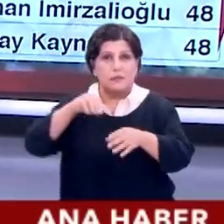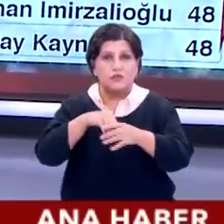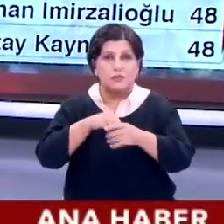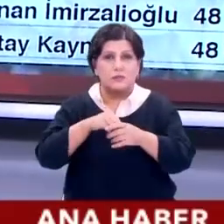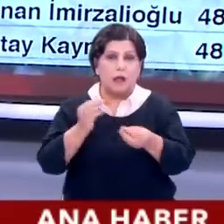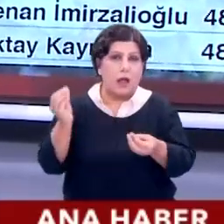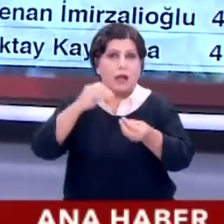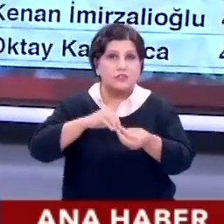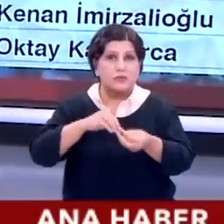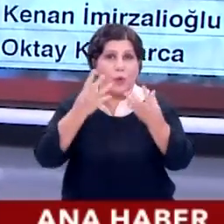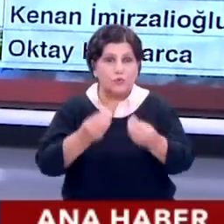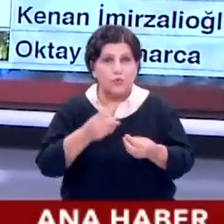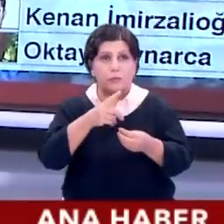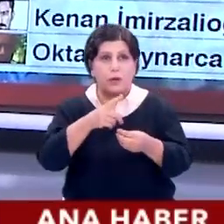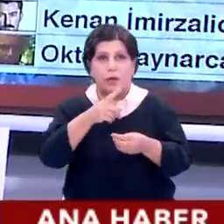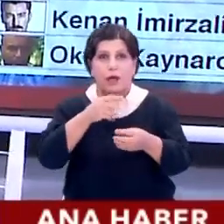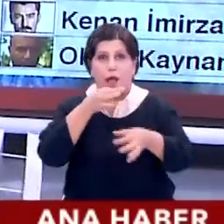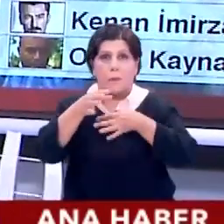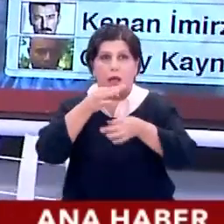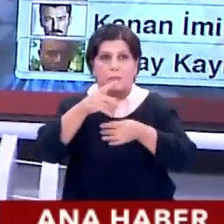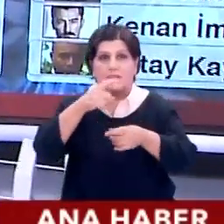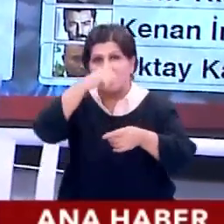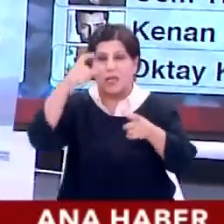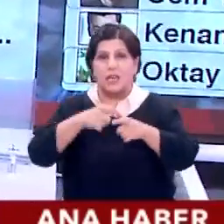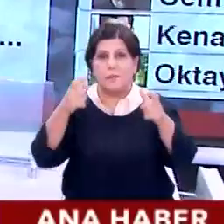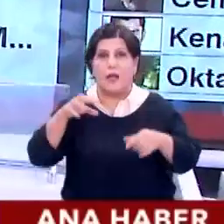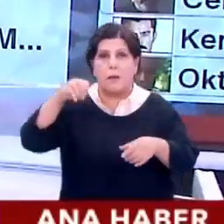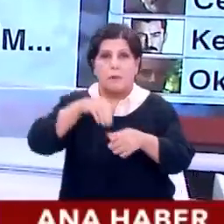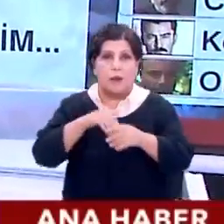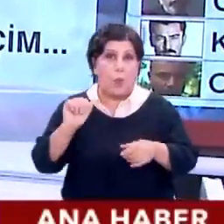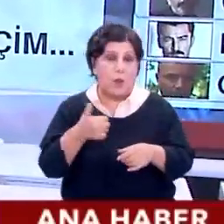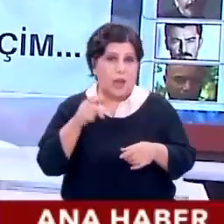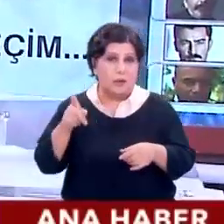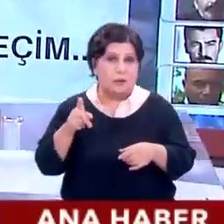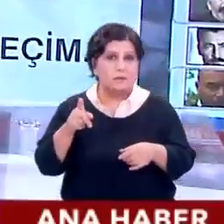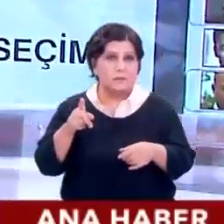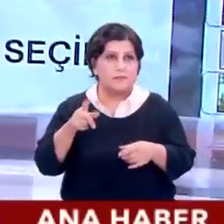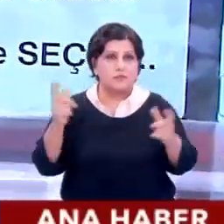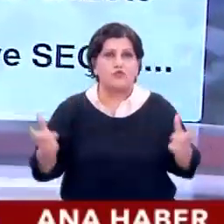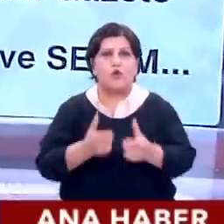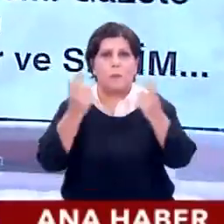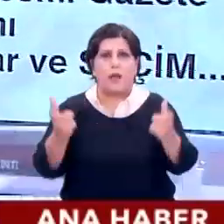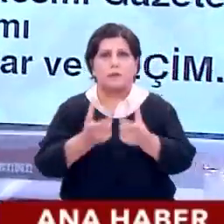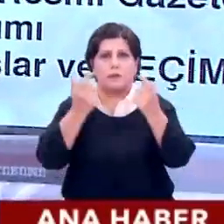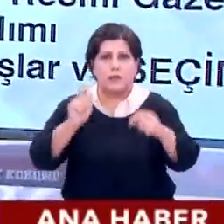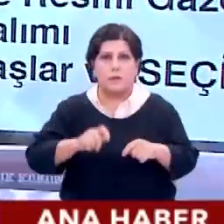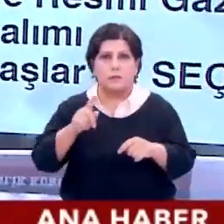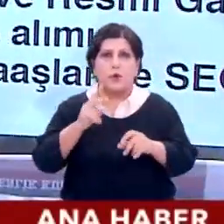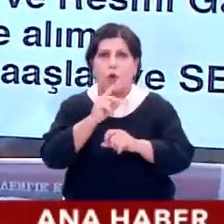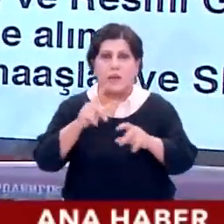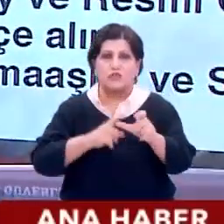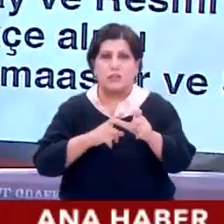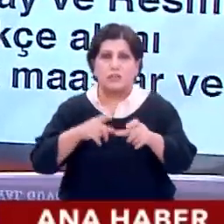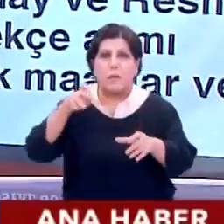şu yayın sıcak gelişme ile başlamak istedim AK Parti'de önemli MKK toplantısı vardı Ömer Çelik